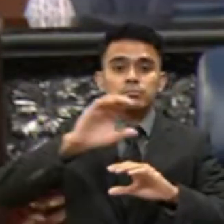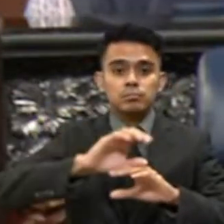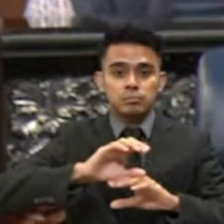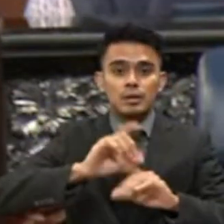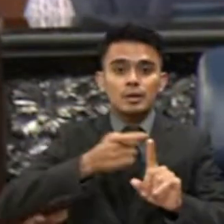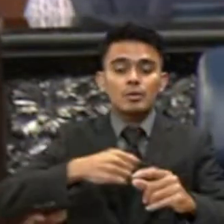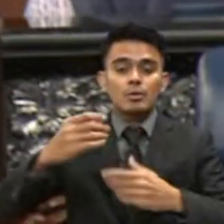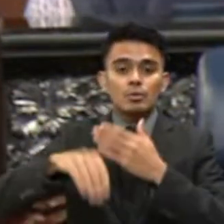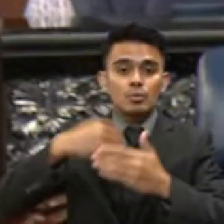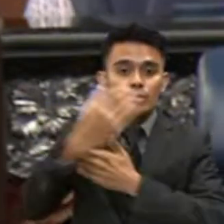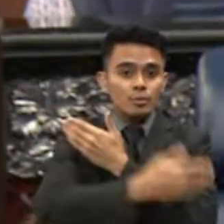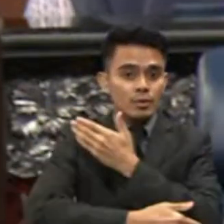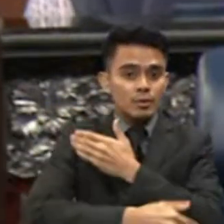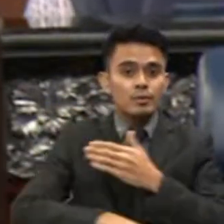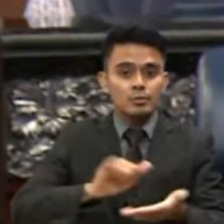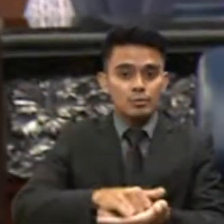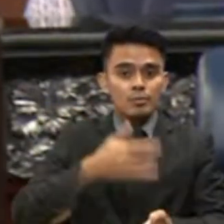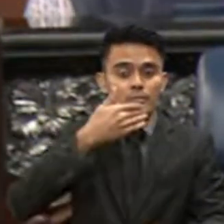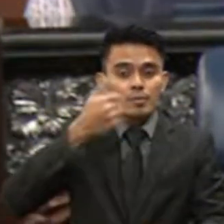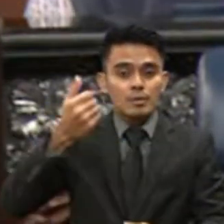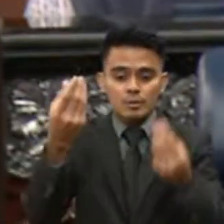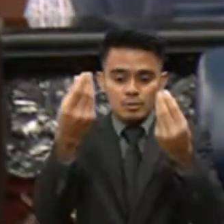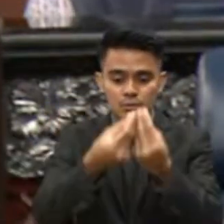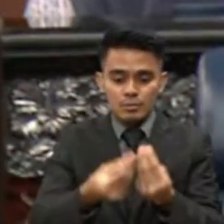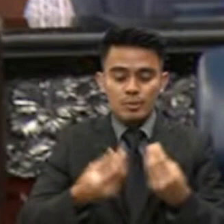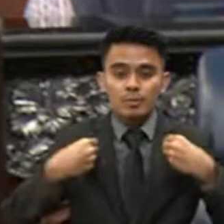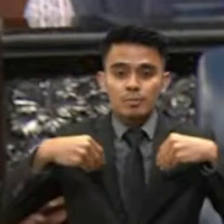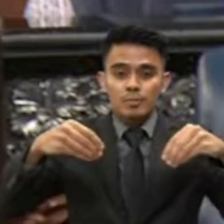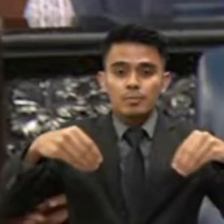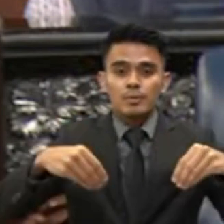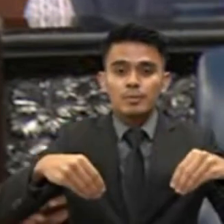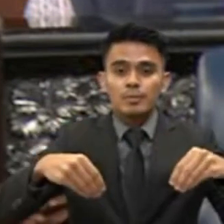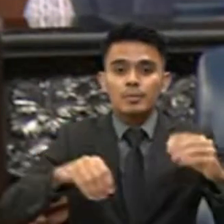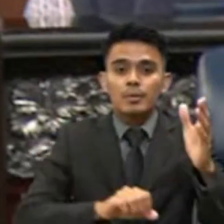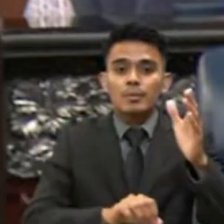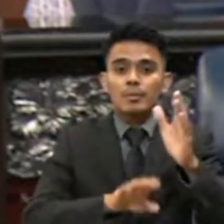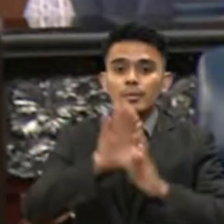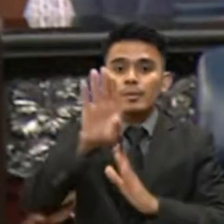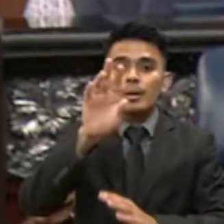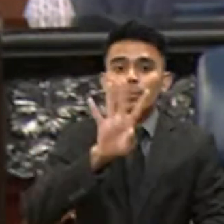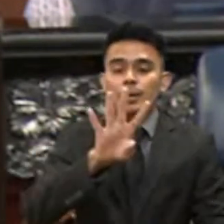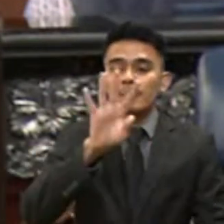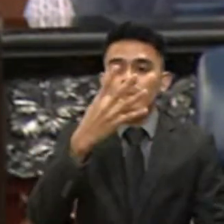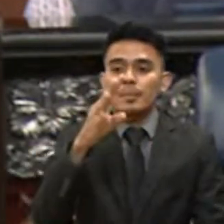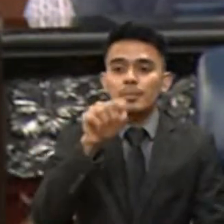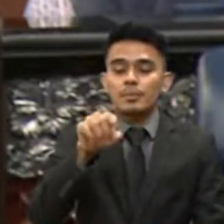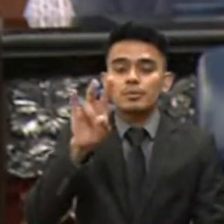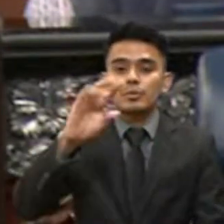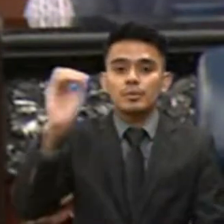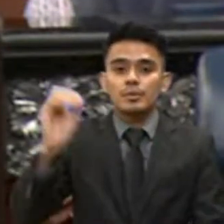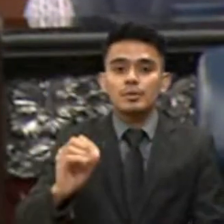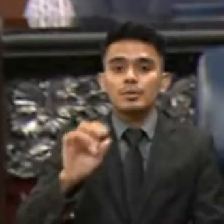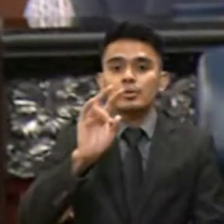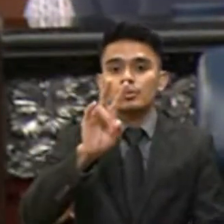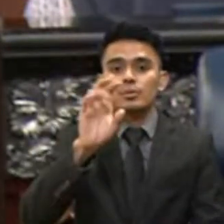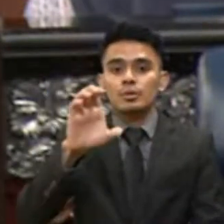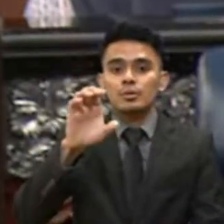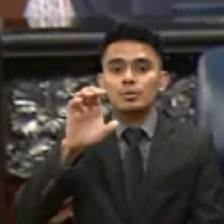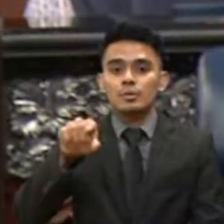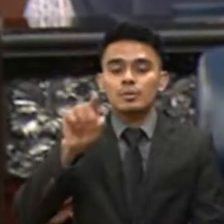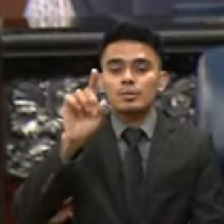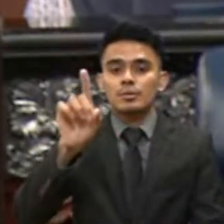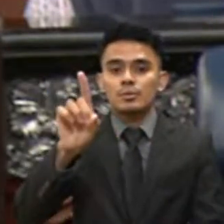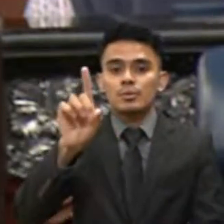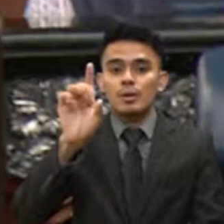asing yang merangsangkan jumlah dagangan berkembang sebanyak 14 bulan 700 kepada 718 kepulauan